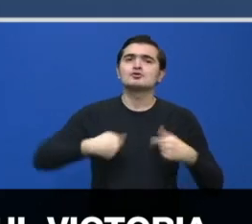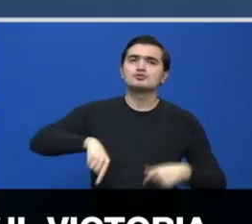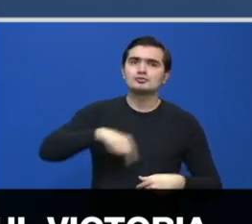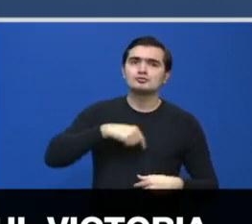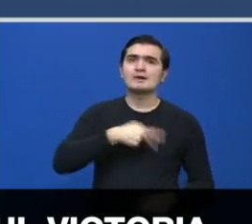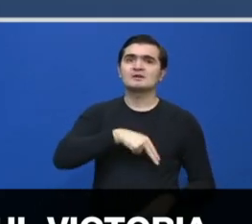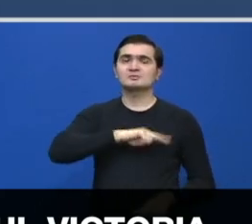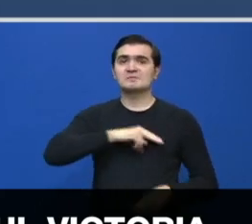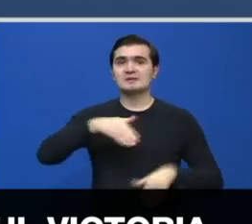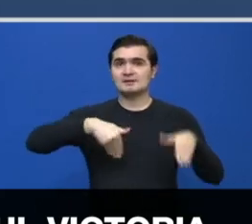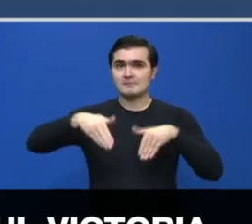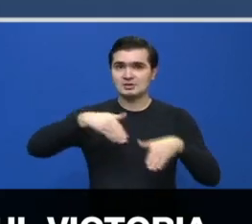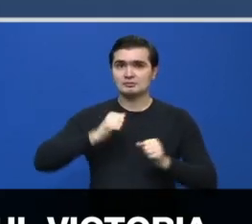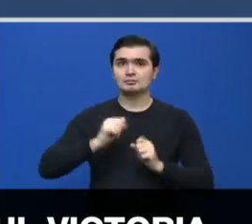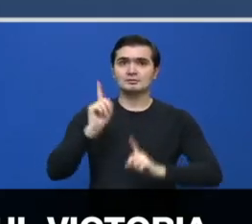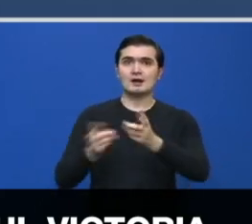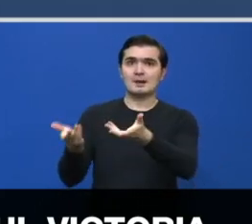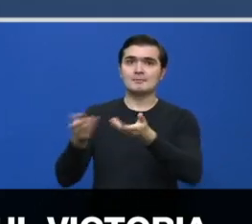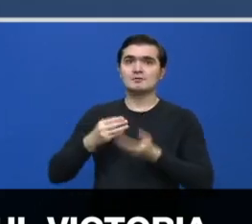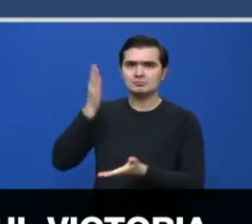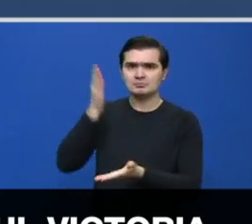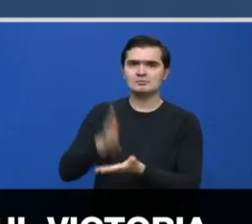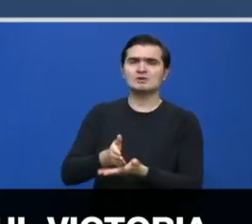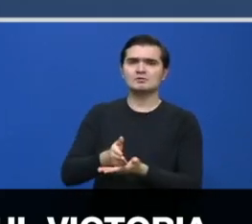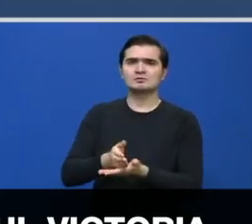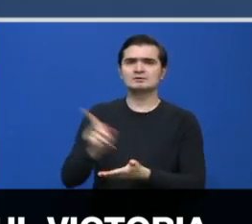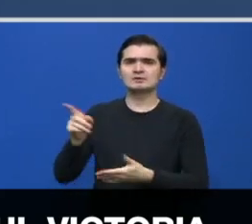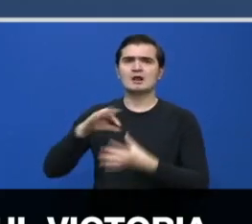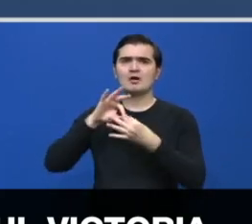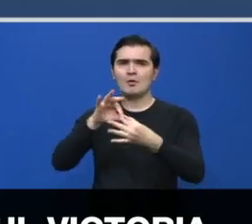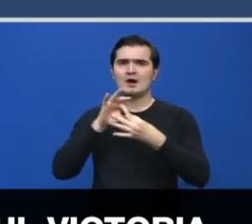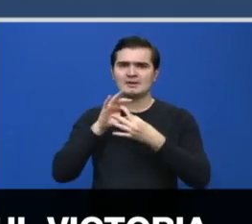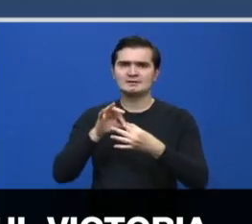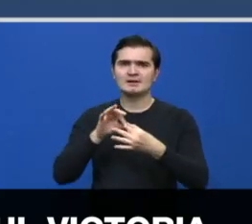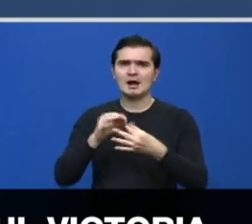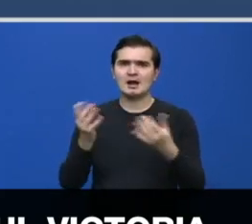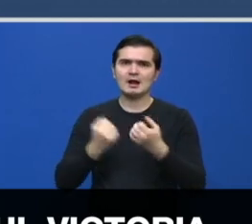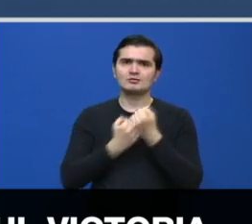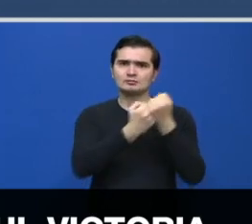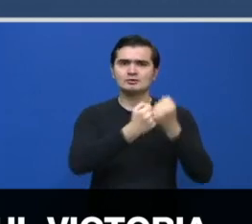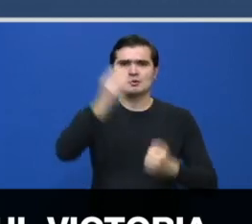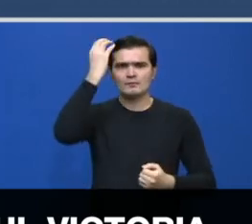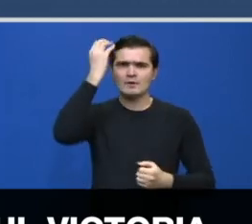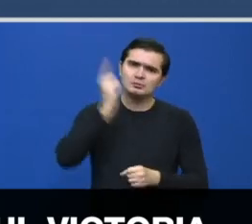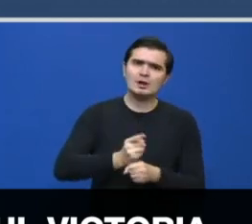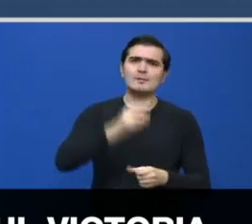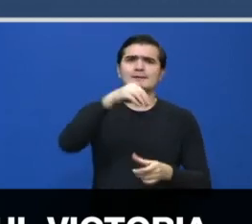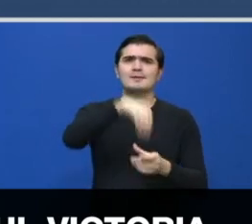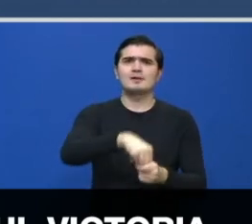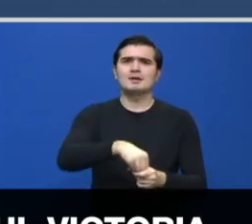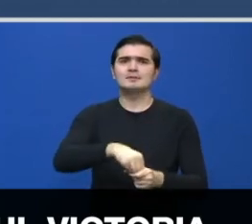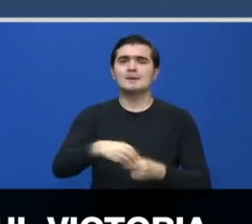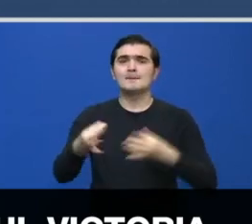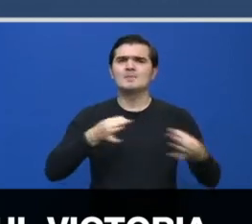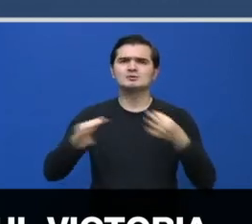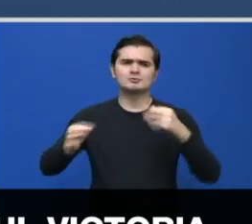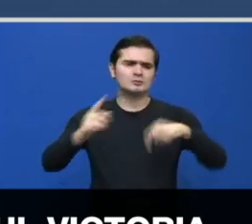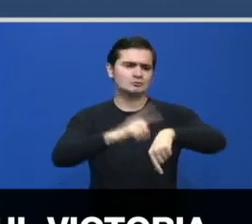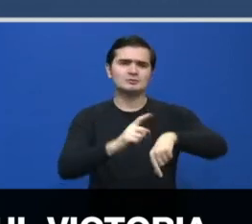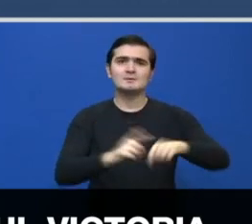pornim, când primim dispoziție de la coaliția politică care ne susține pe noi guvernul, să implementăm acele măsuri într-un timp cât mai